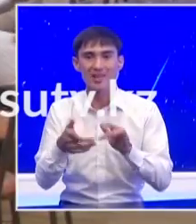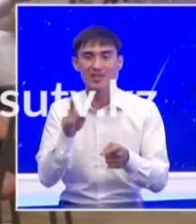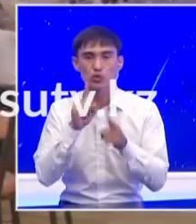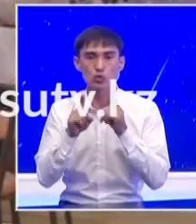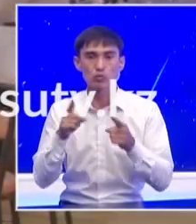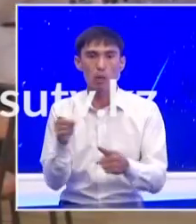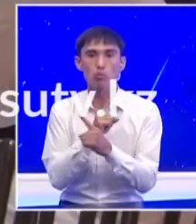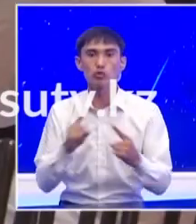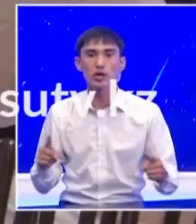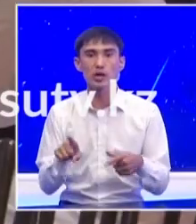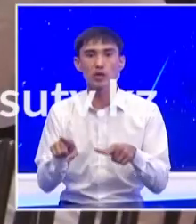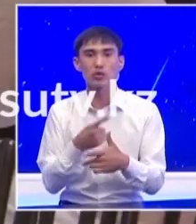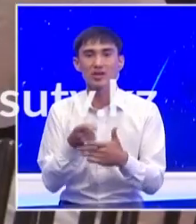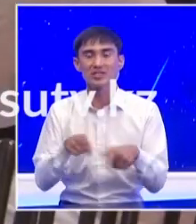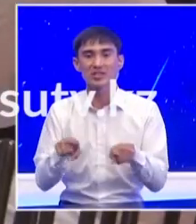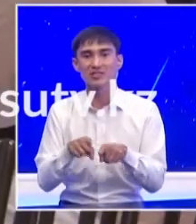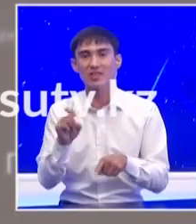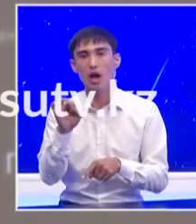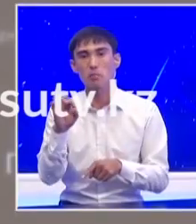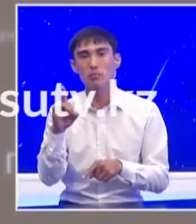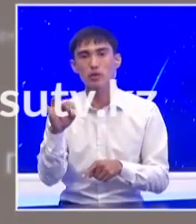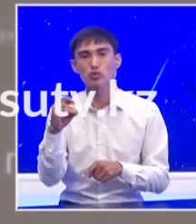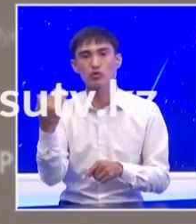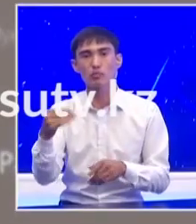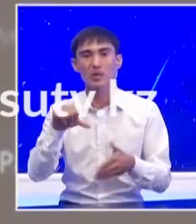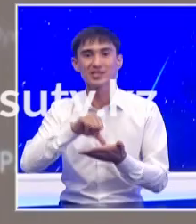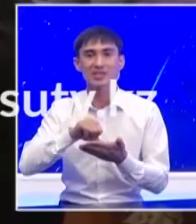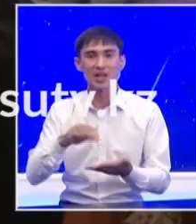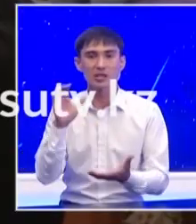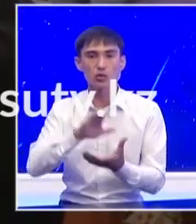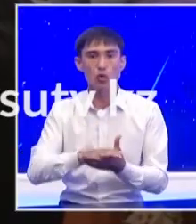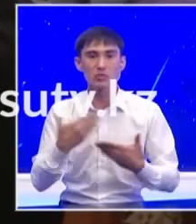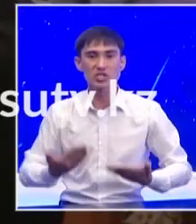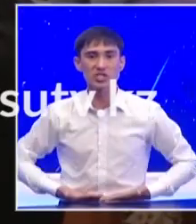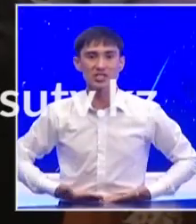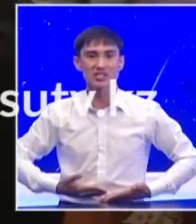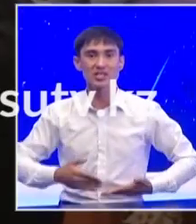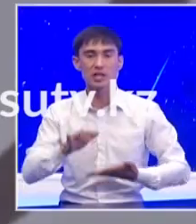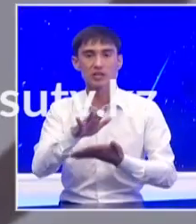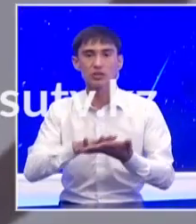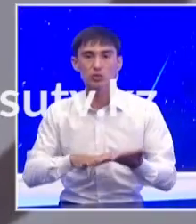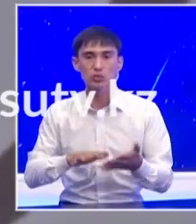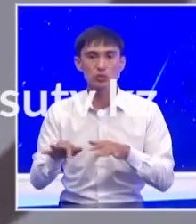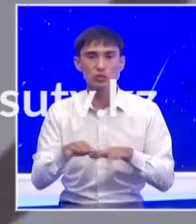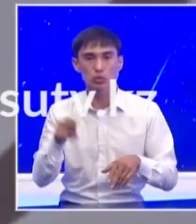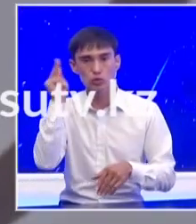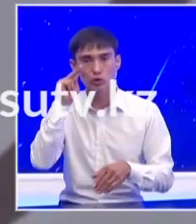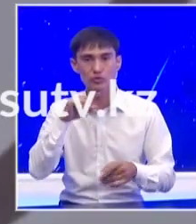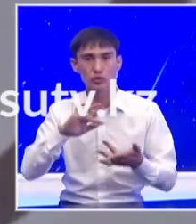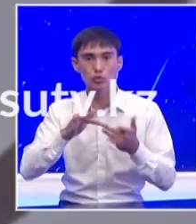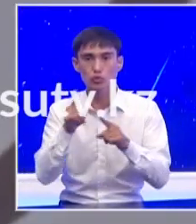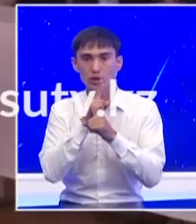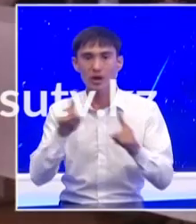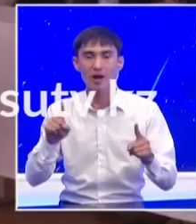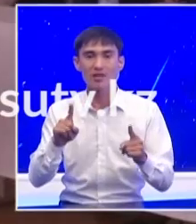музею, который также назван в честь Ахмета Байтурсынова. Посетители ознакомились с жизнью и деятельностью ученого через уникальные